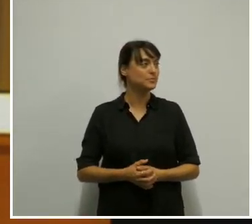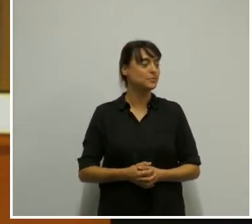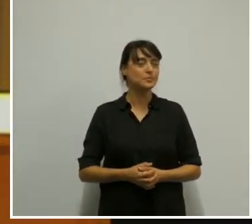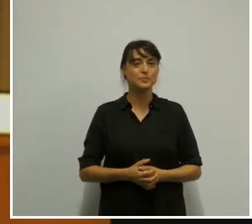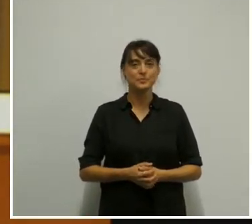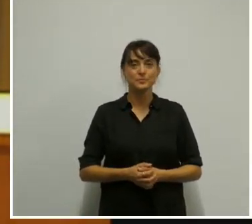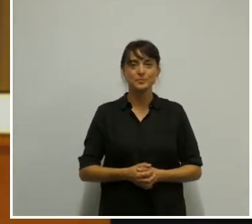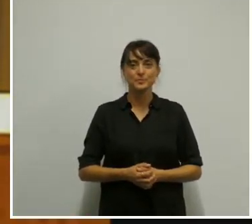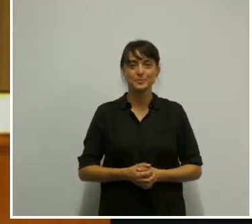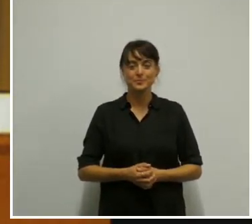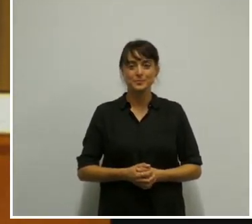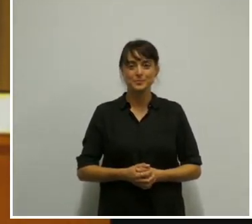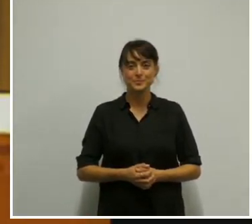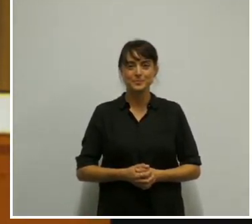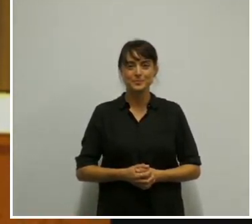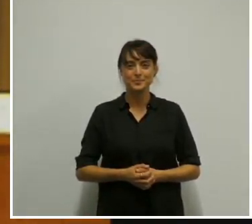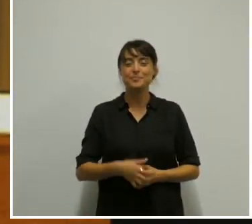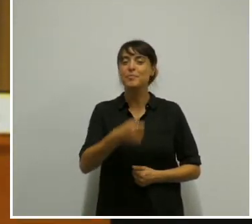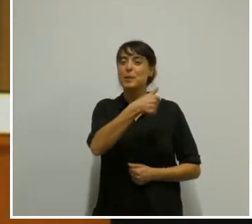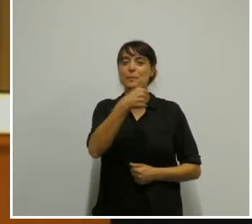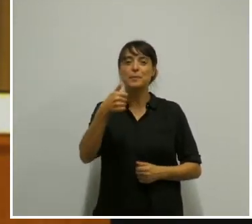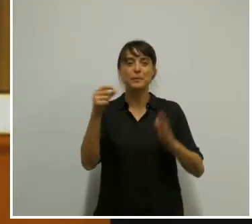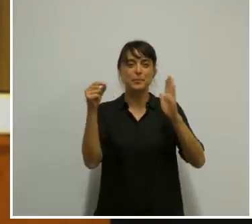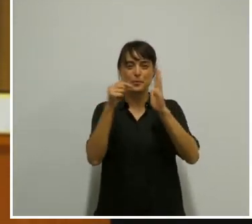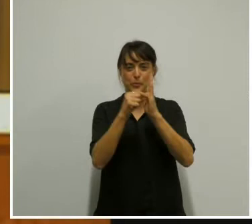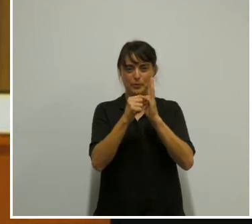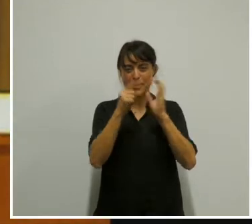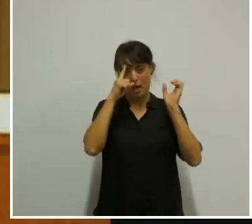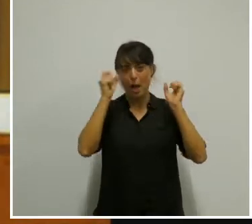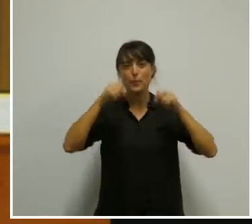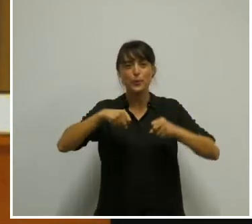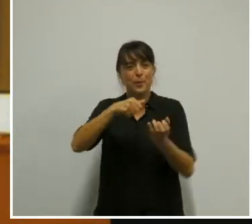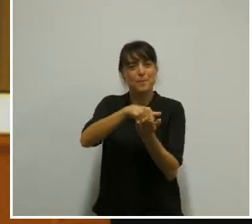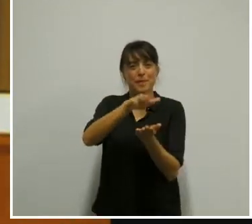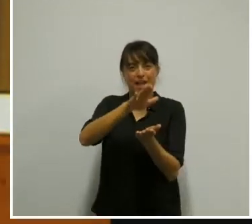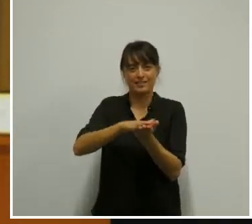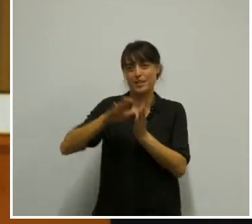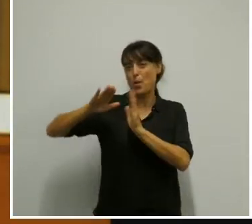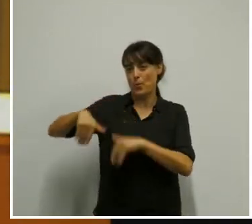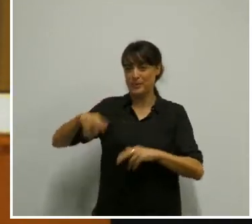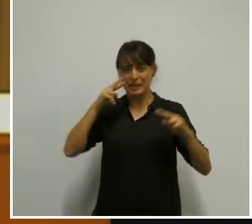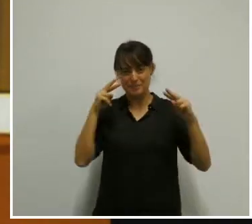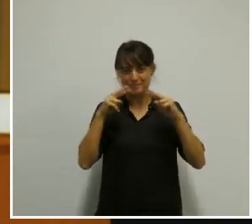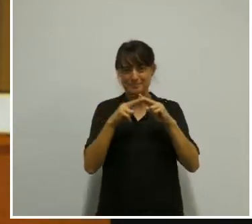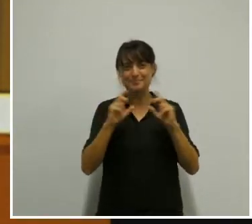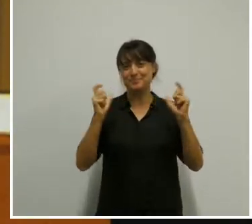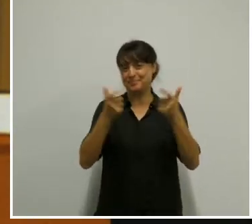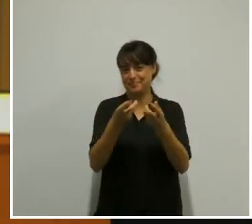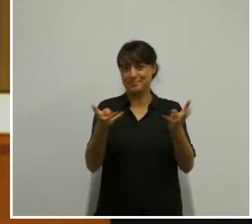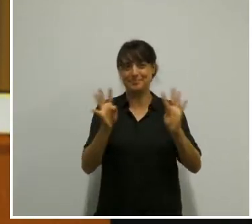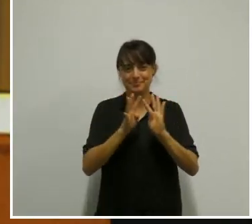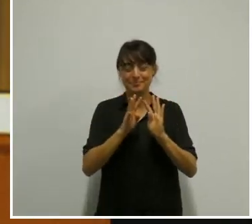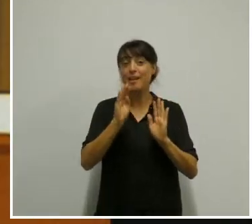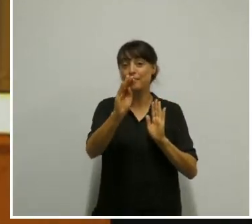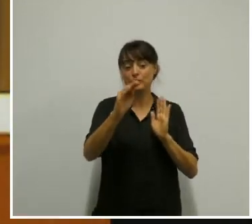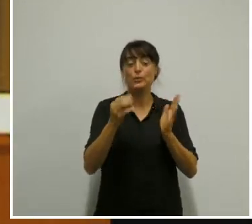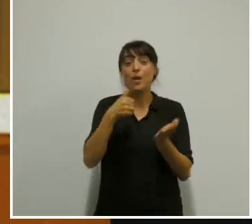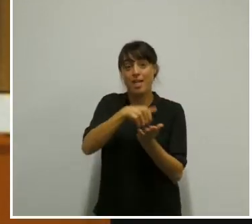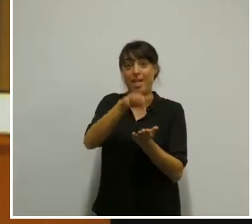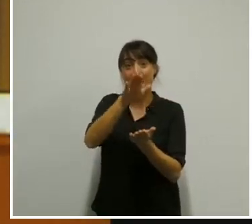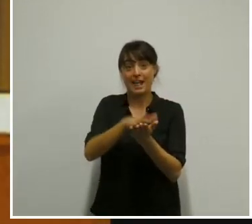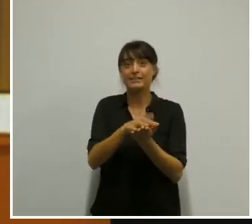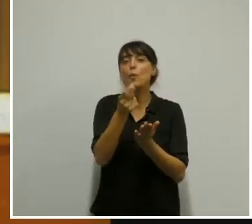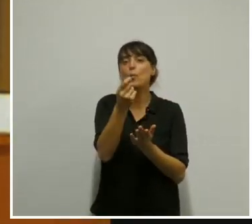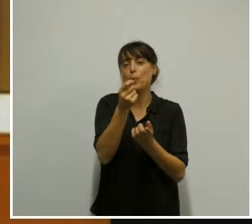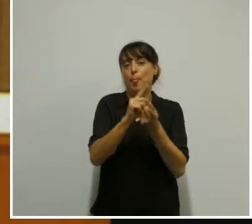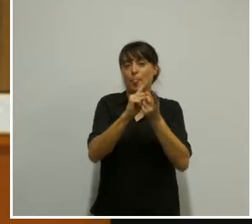Bueno, com sempre, primer punt, aprovarem l'acte de la sessió anterior. Afegir que en aquest cas hi ha una petita modificació de l'acte que ja